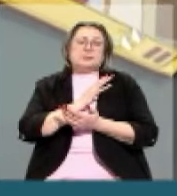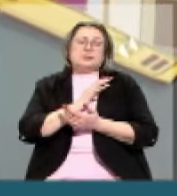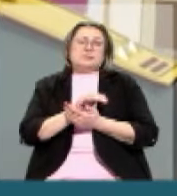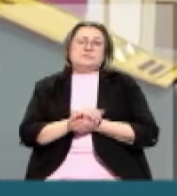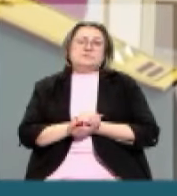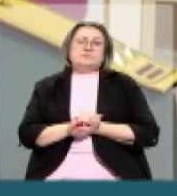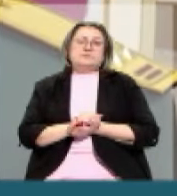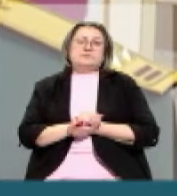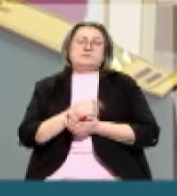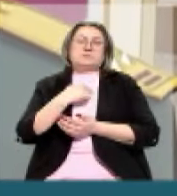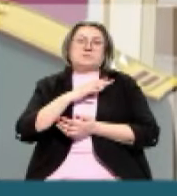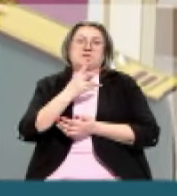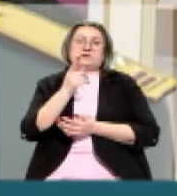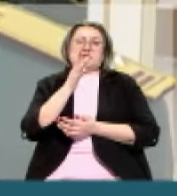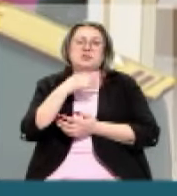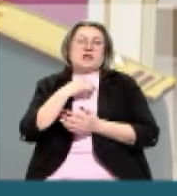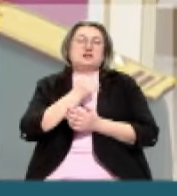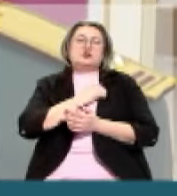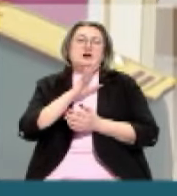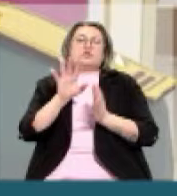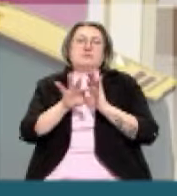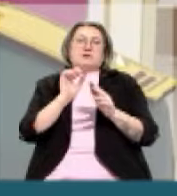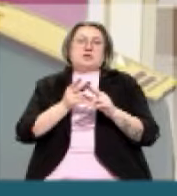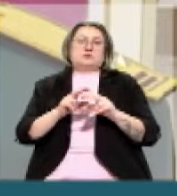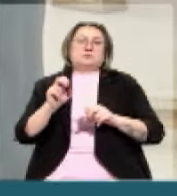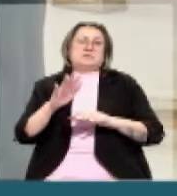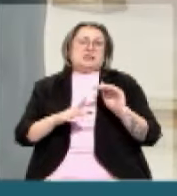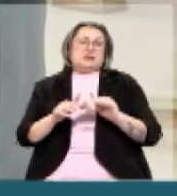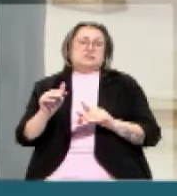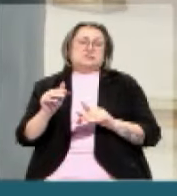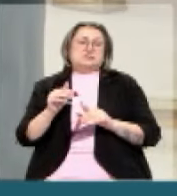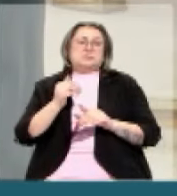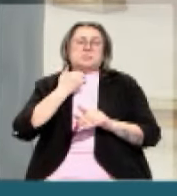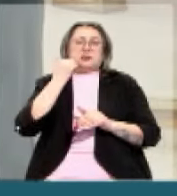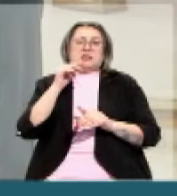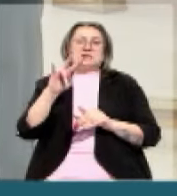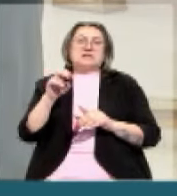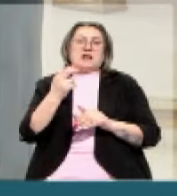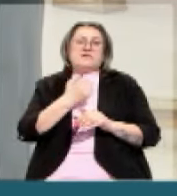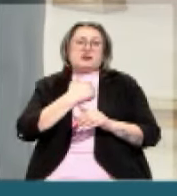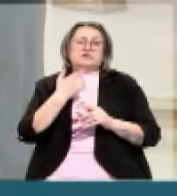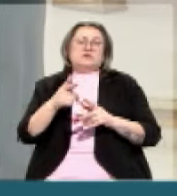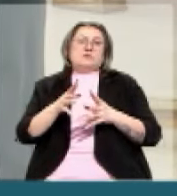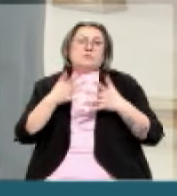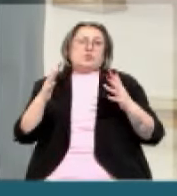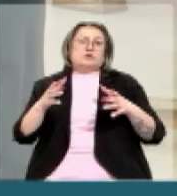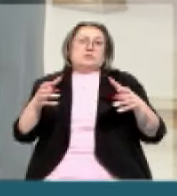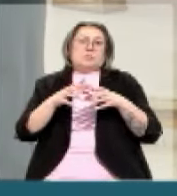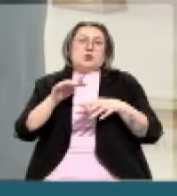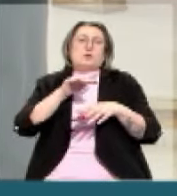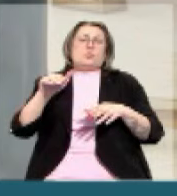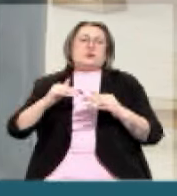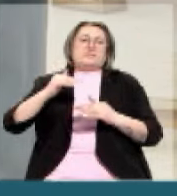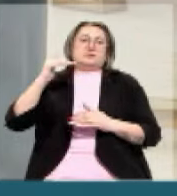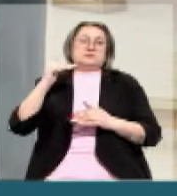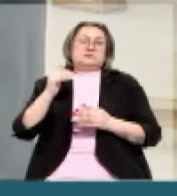болды. Мен өзім осы мамандықты таңдағаныма өкінбеймін. Ұлттық ұланның арқасында осында үлкен дәрежеге жетіп,